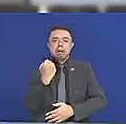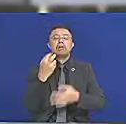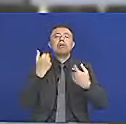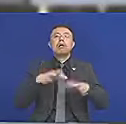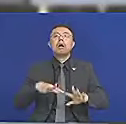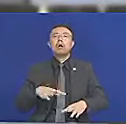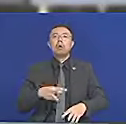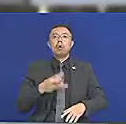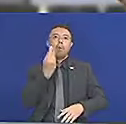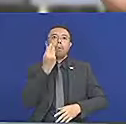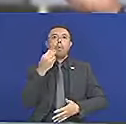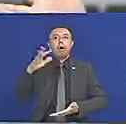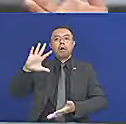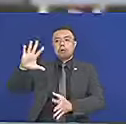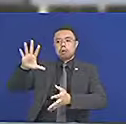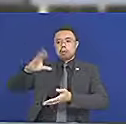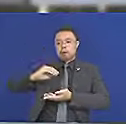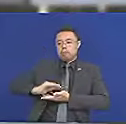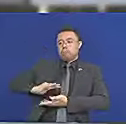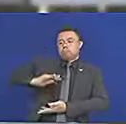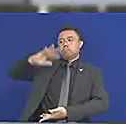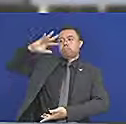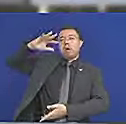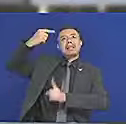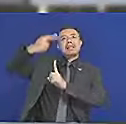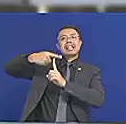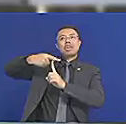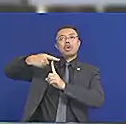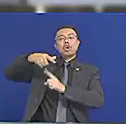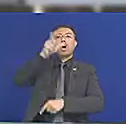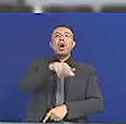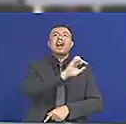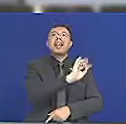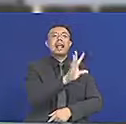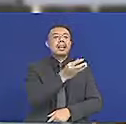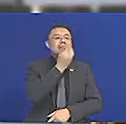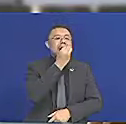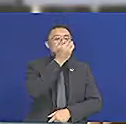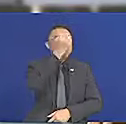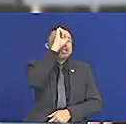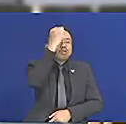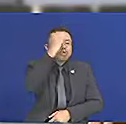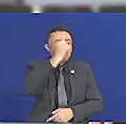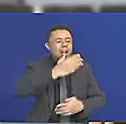Sementara uangnya bertriliun-triliun, orang lain makan pun susah.